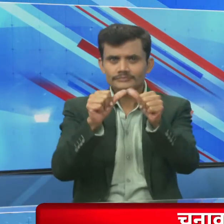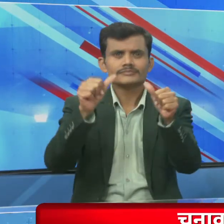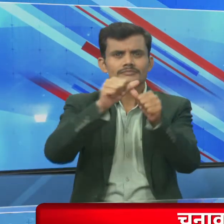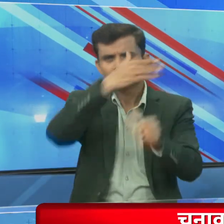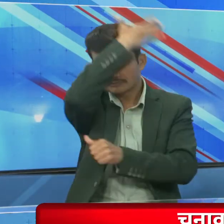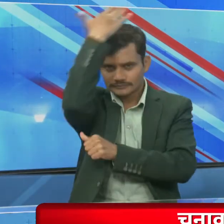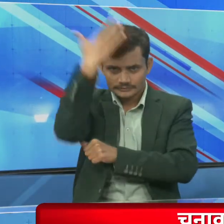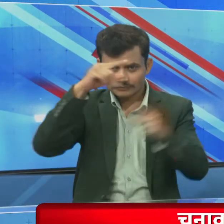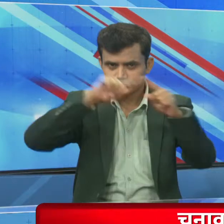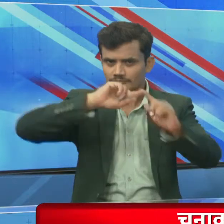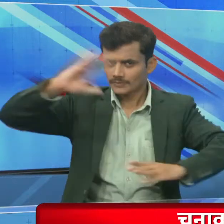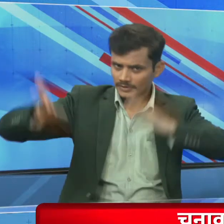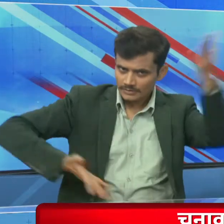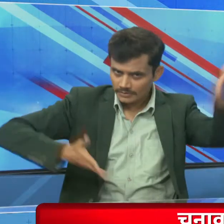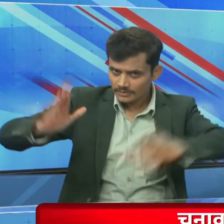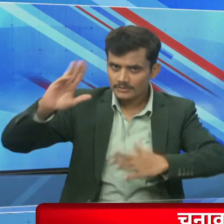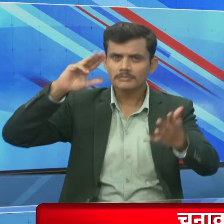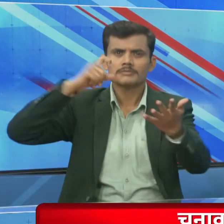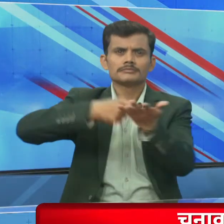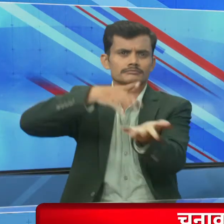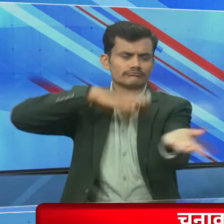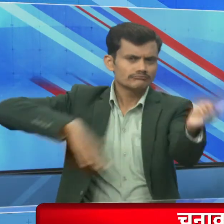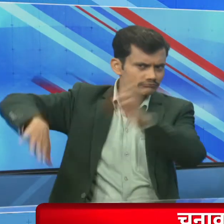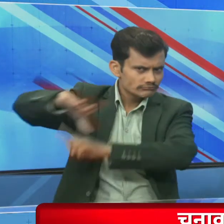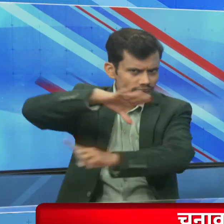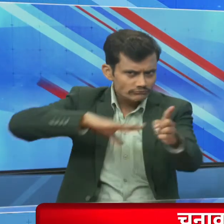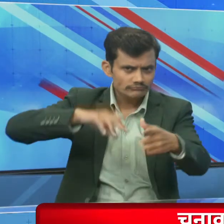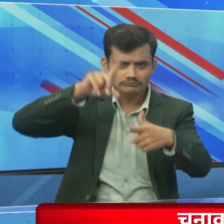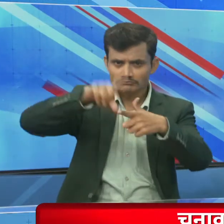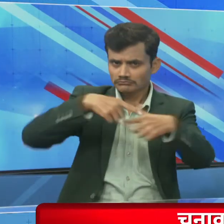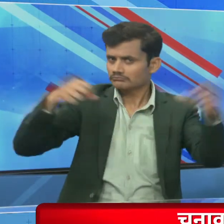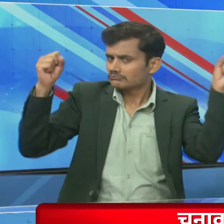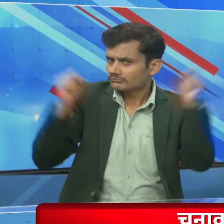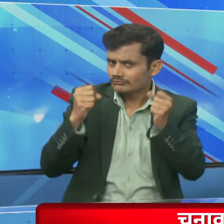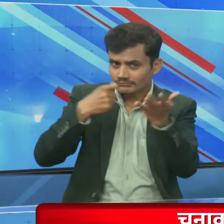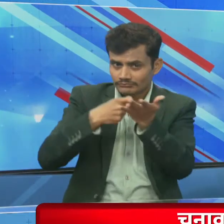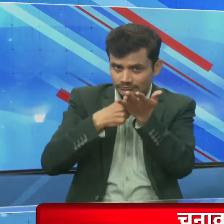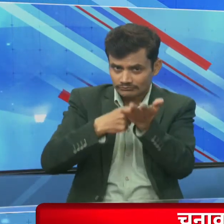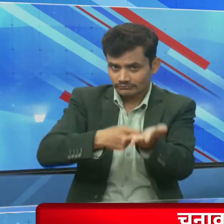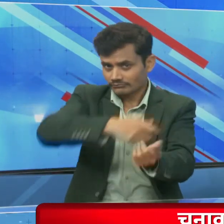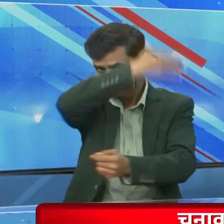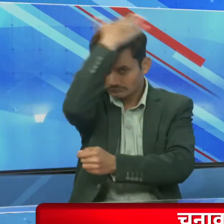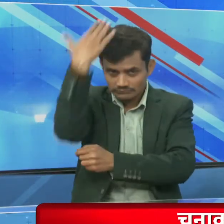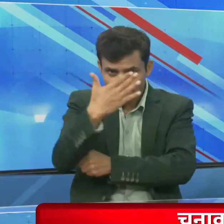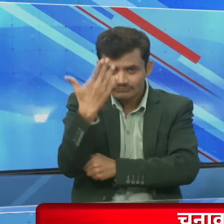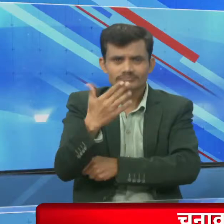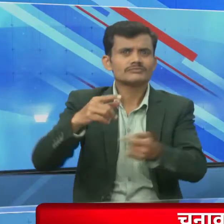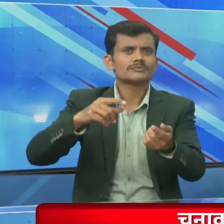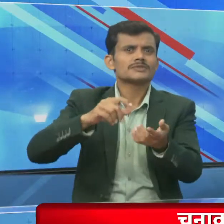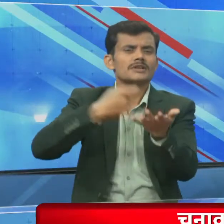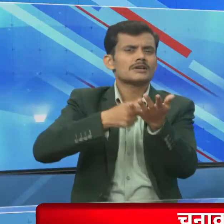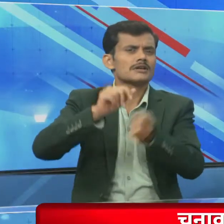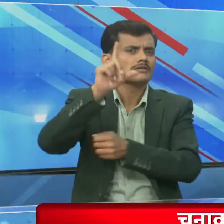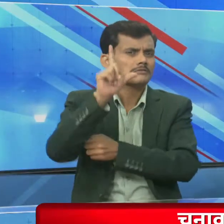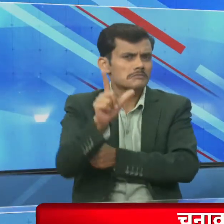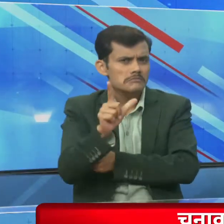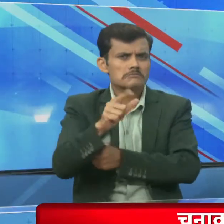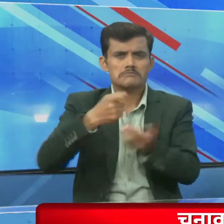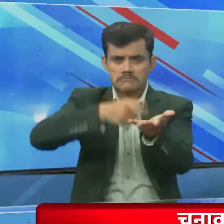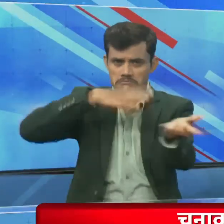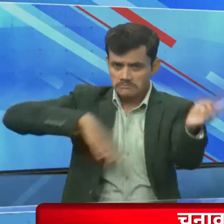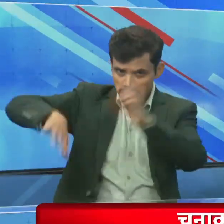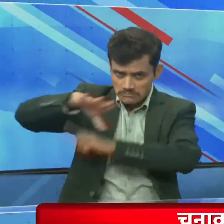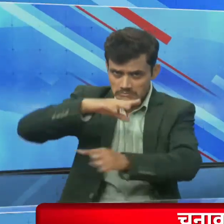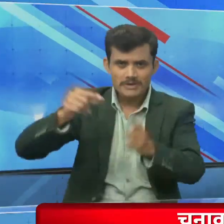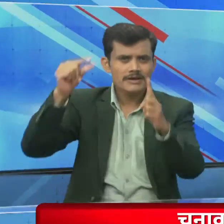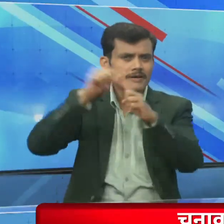राजस्थान में प्रचार में जुटे। जम्मू में राजनाथ सिंह ने भरी हुंकार। राहुल गांधी ने वायनाड में, प्रियंका गांधी ने राजस्थान के अलवर में किया